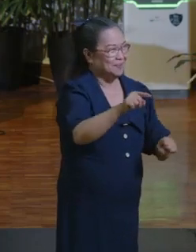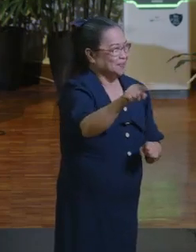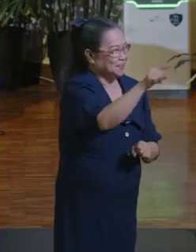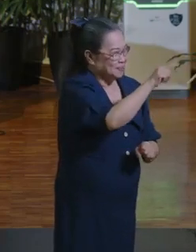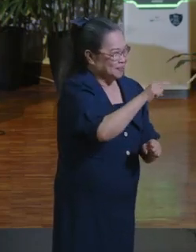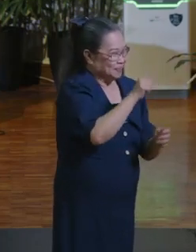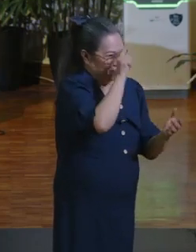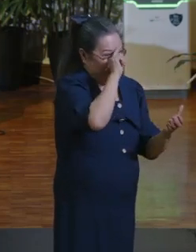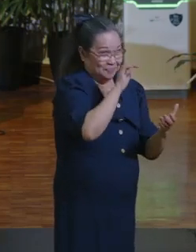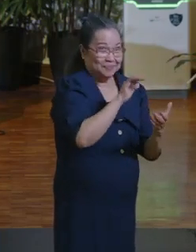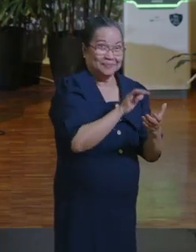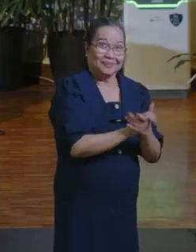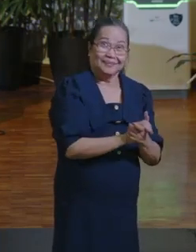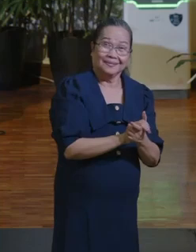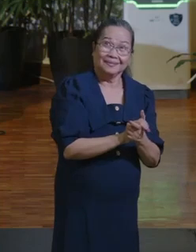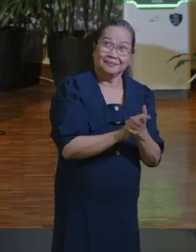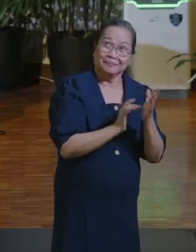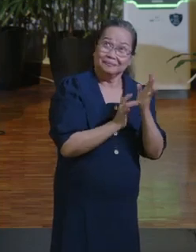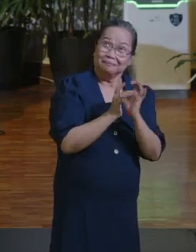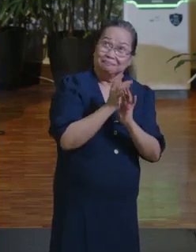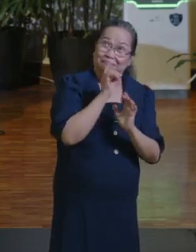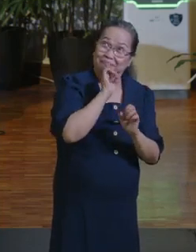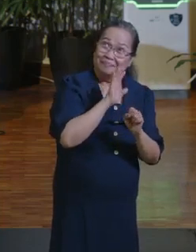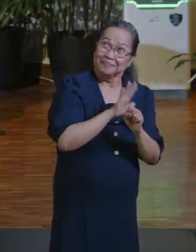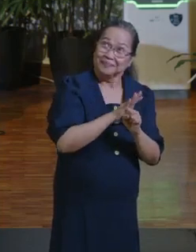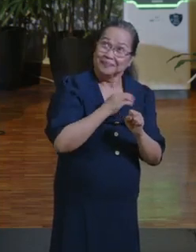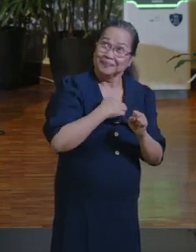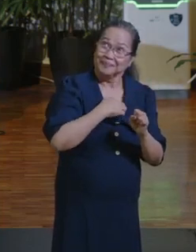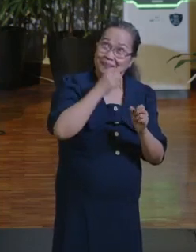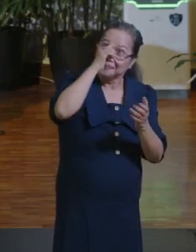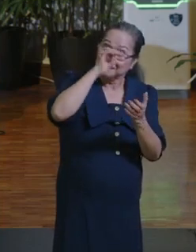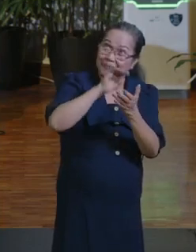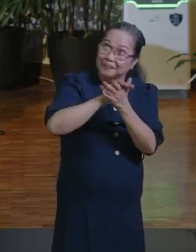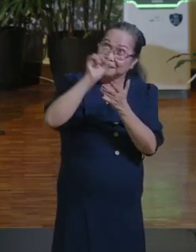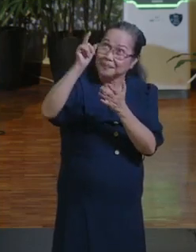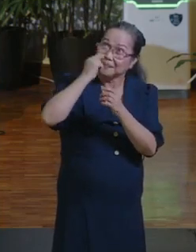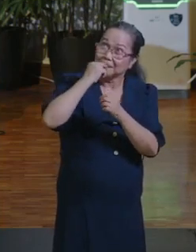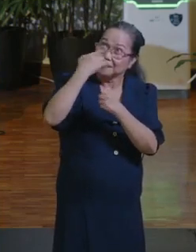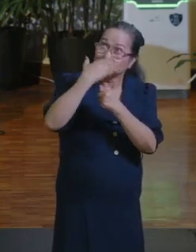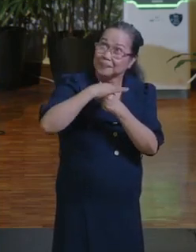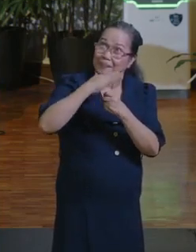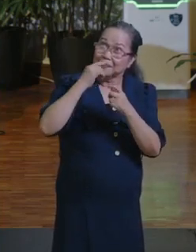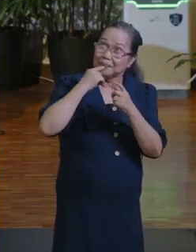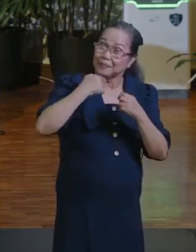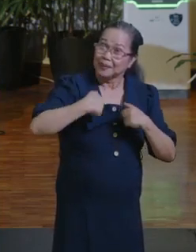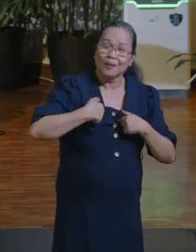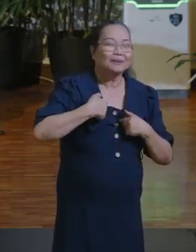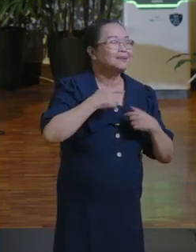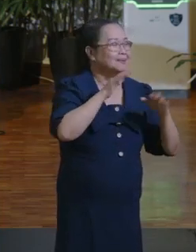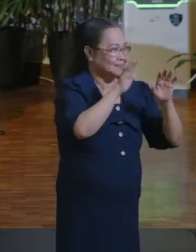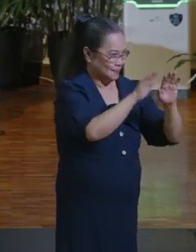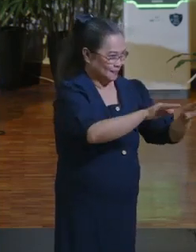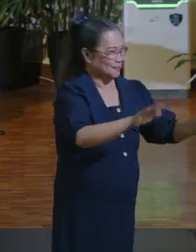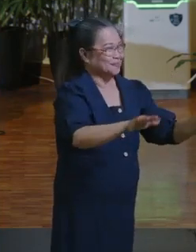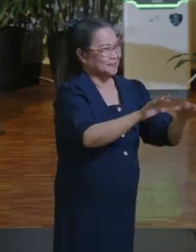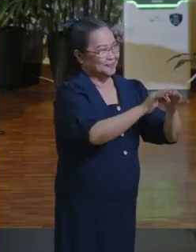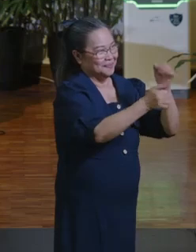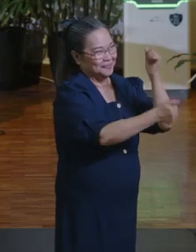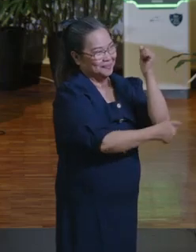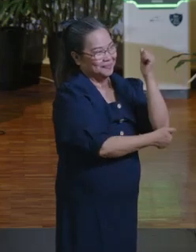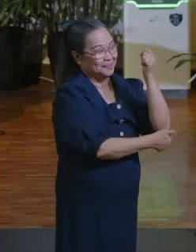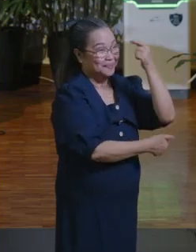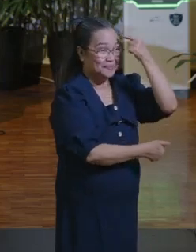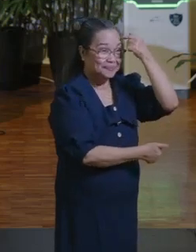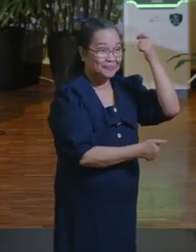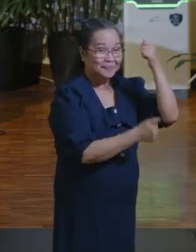sa pinangako ni Jesus sa lahat ng mananampalataya sa Kanya. They are the sons of Abraham. Dahil yung